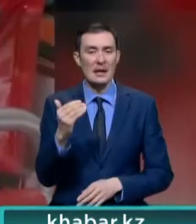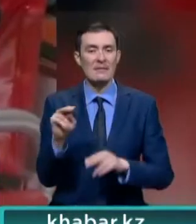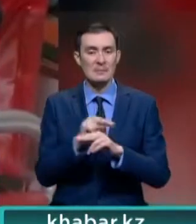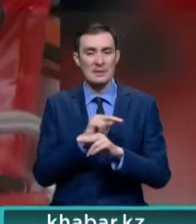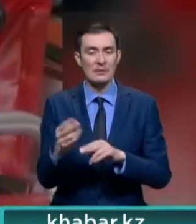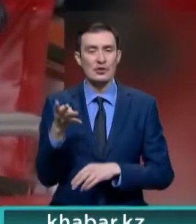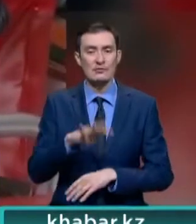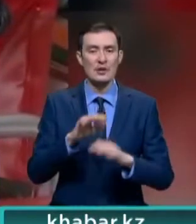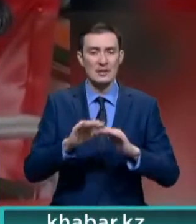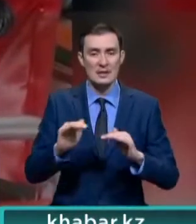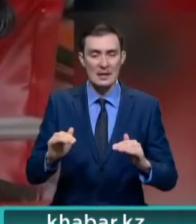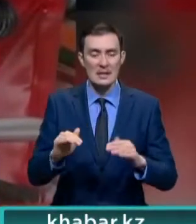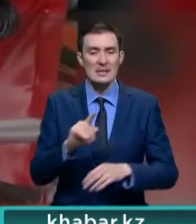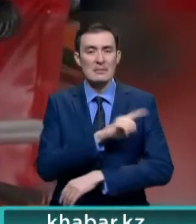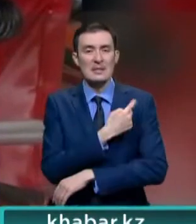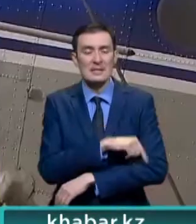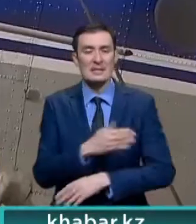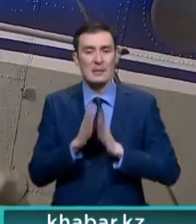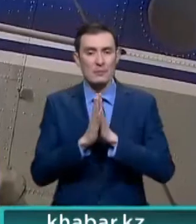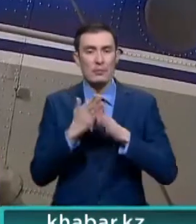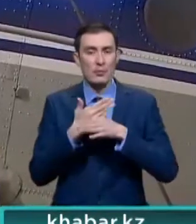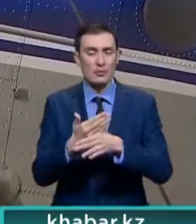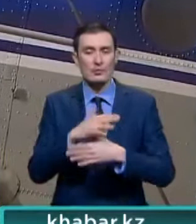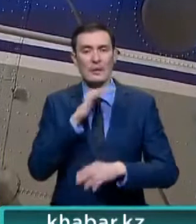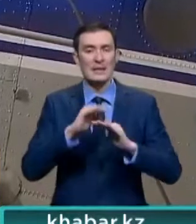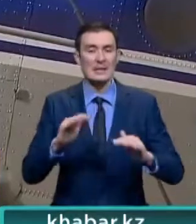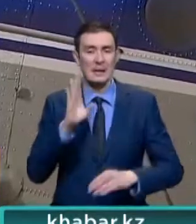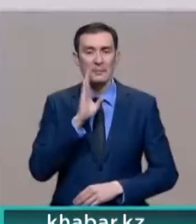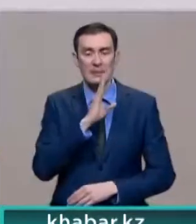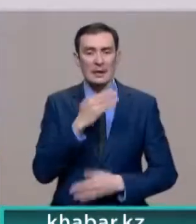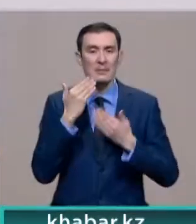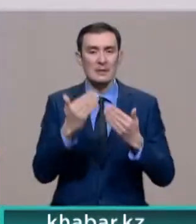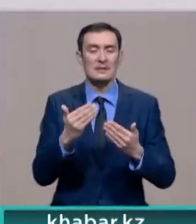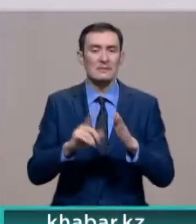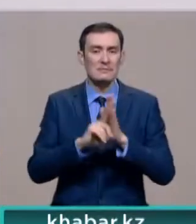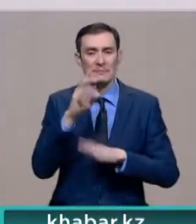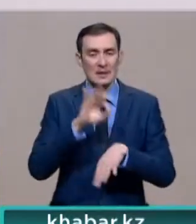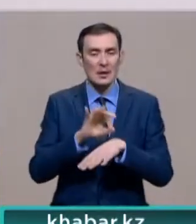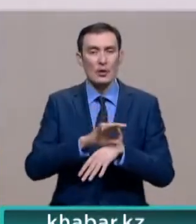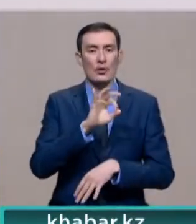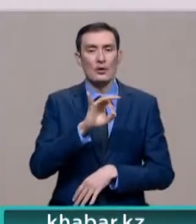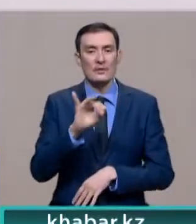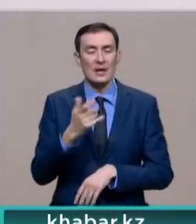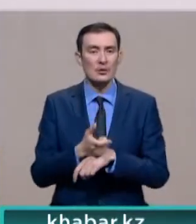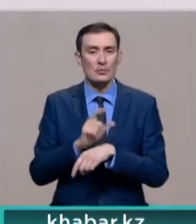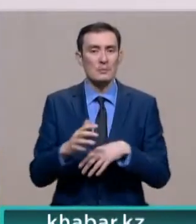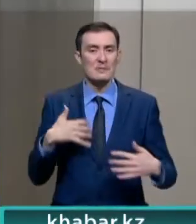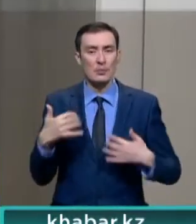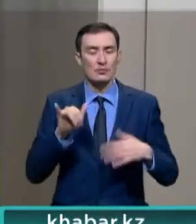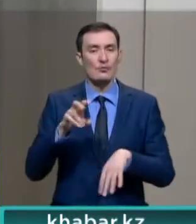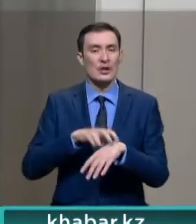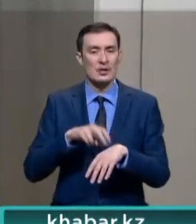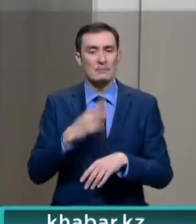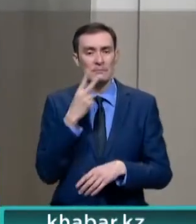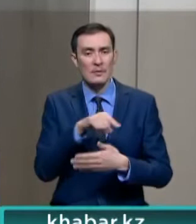уже воспитывает 4 детей. За медицинской помощью многодетная мать обратилась с первыми признаками ОРВИ, и особую тревогу у